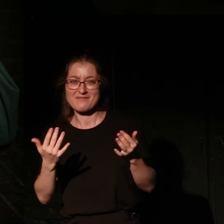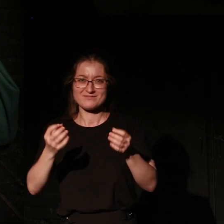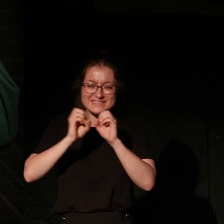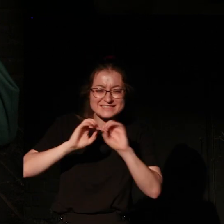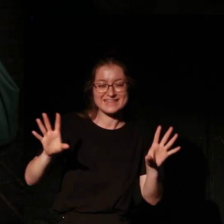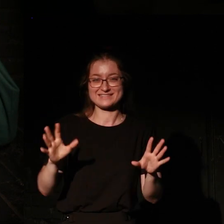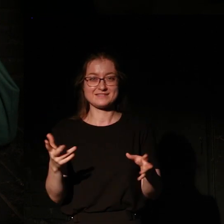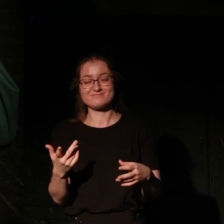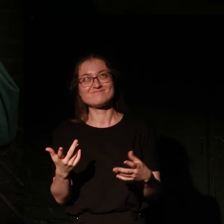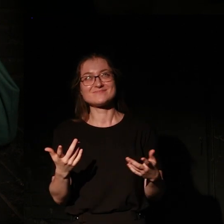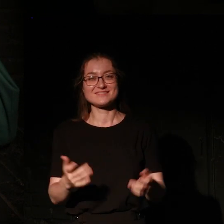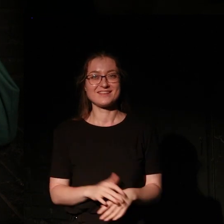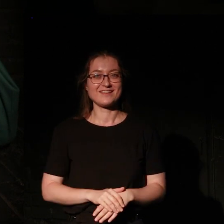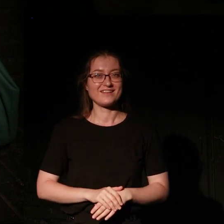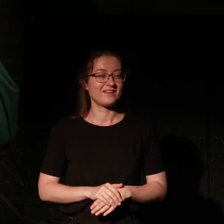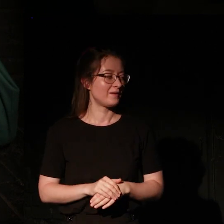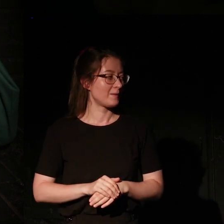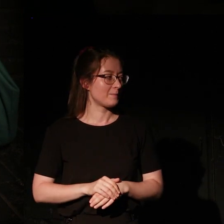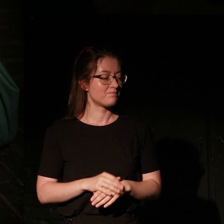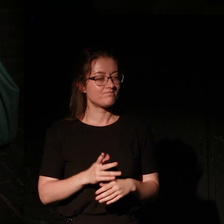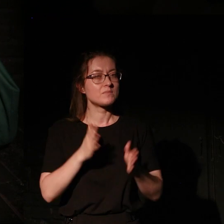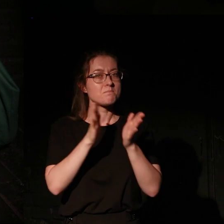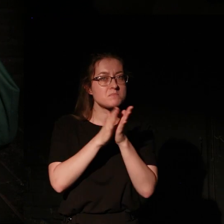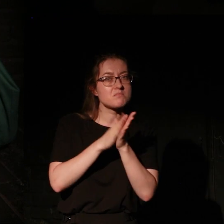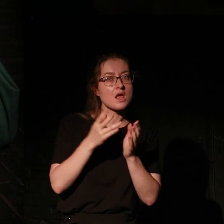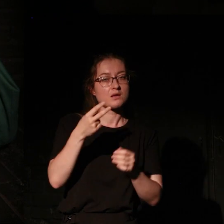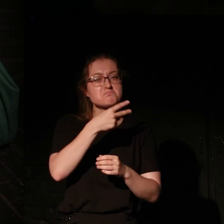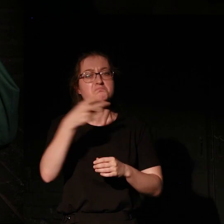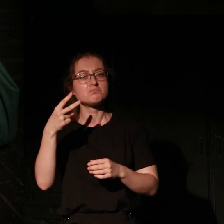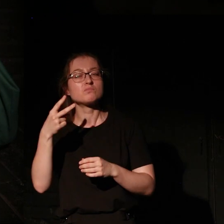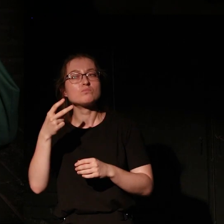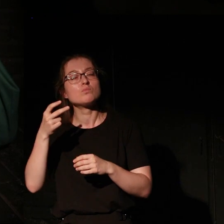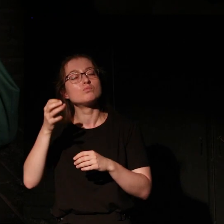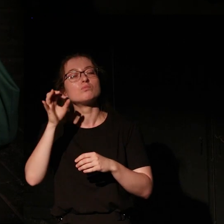Trochę żartuję. Czy Biblia to Słowo Boże?